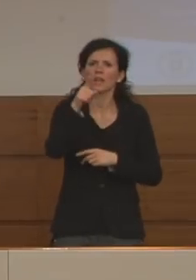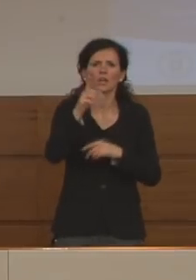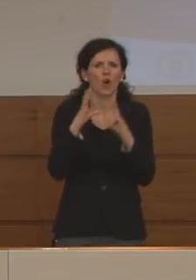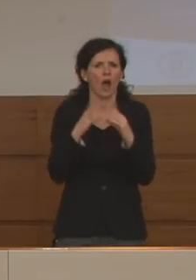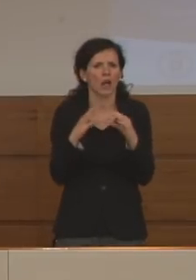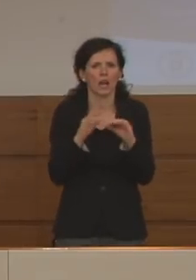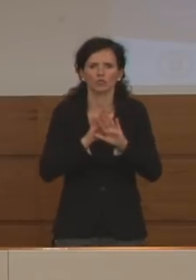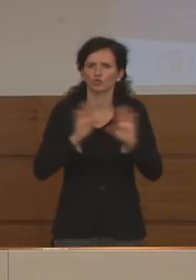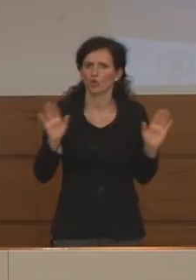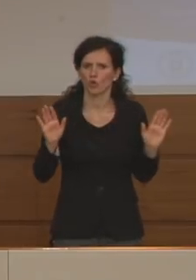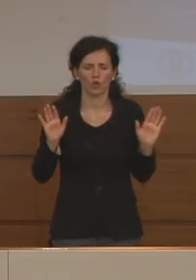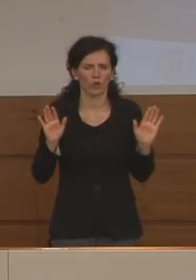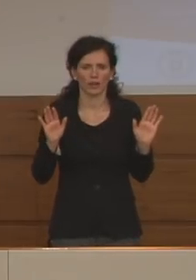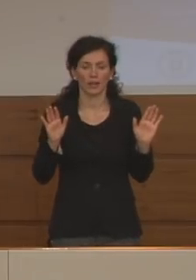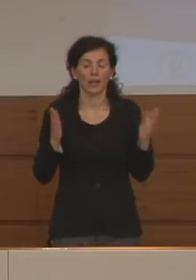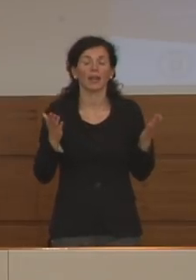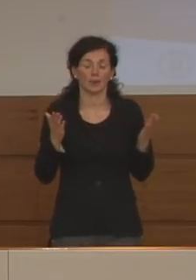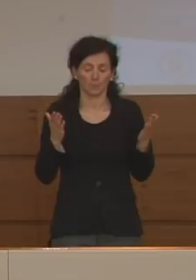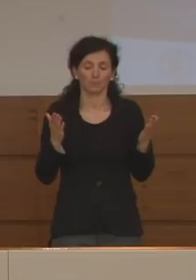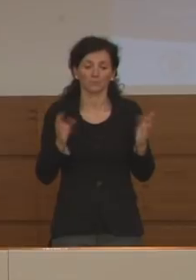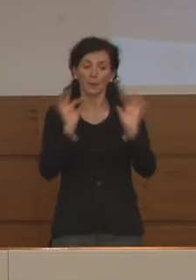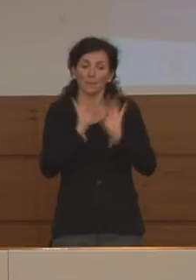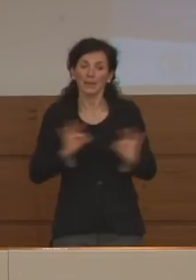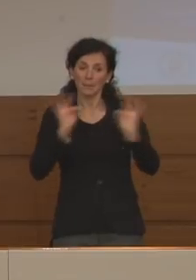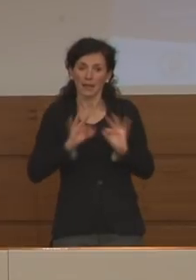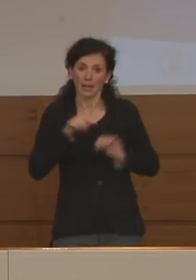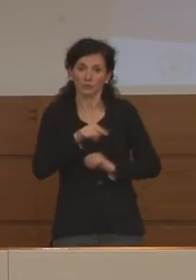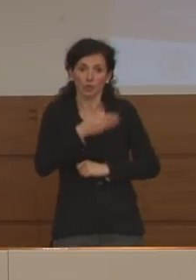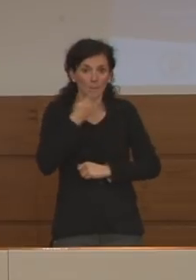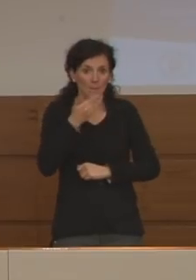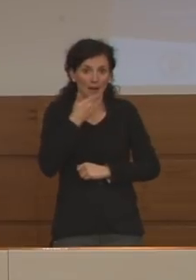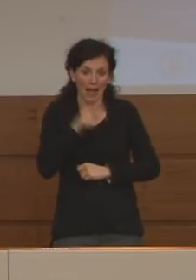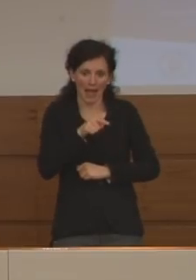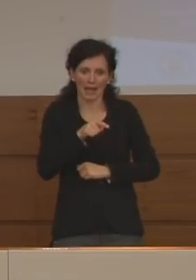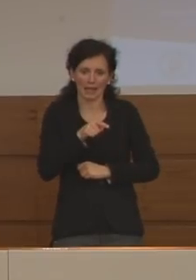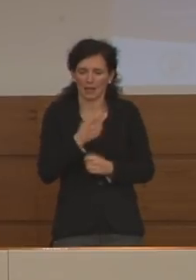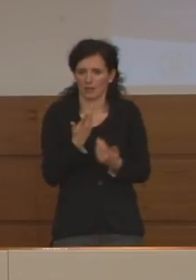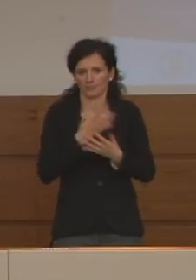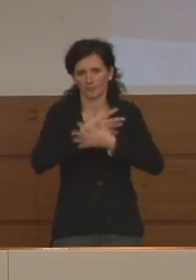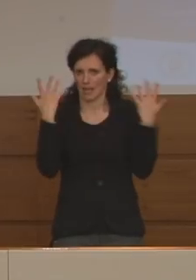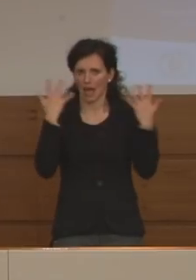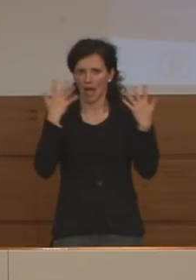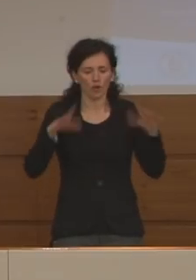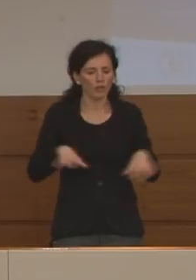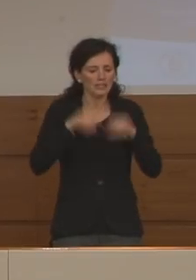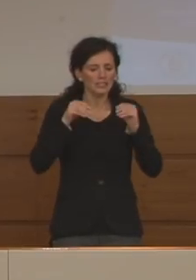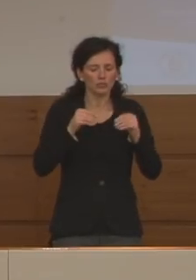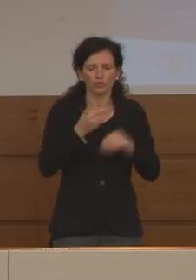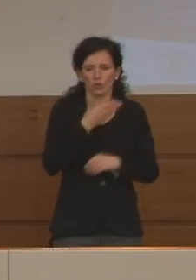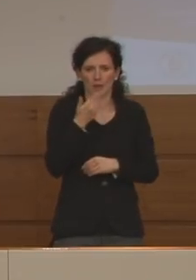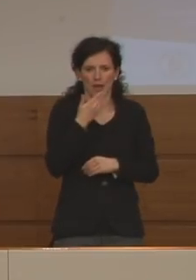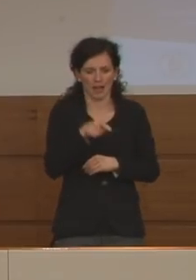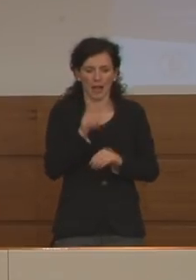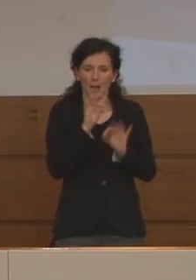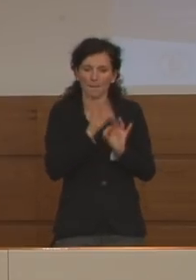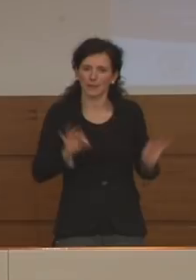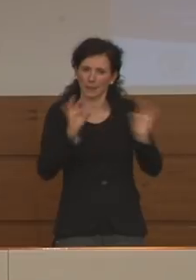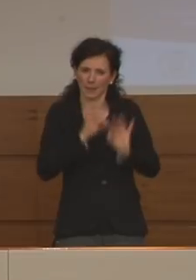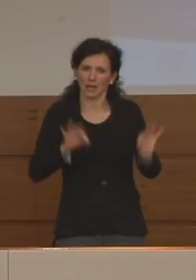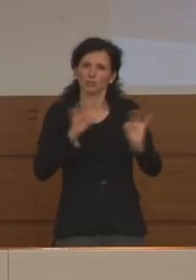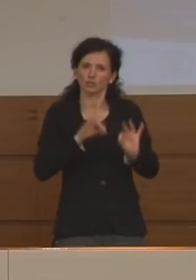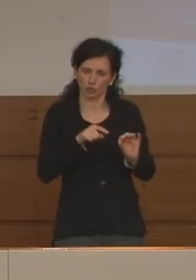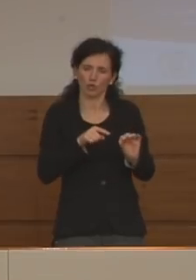la impreparazione che c'è stata diciamo inevitabile iniziale ricordiamoci che questo virus